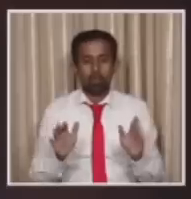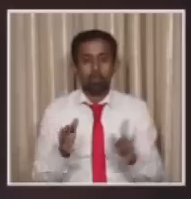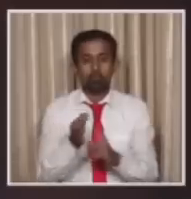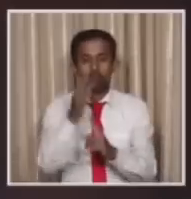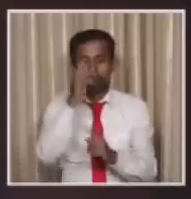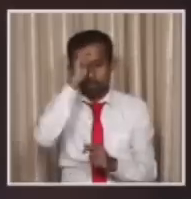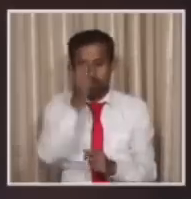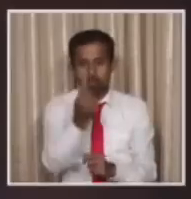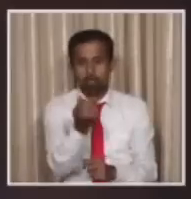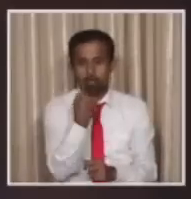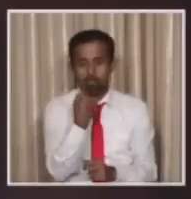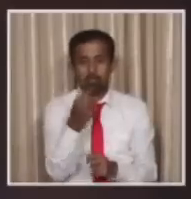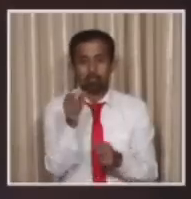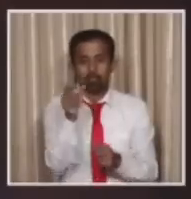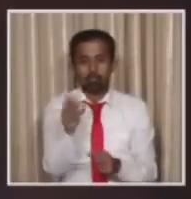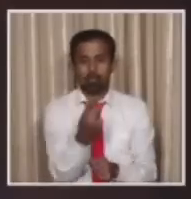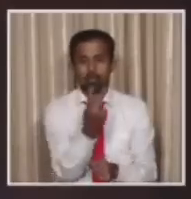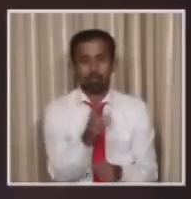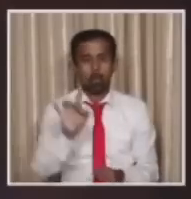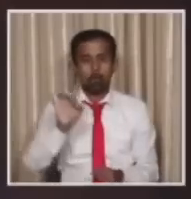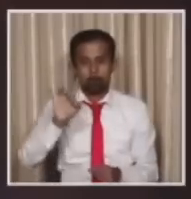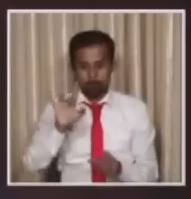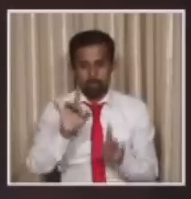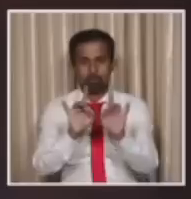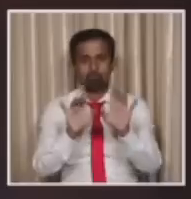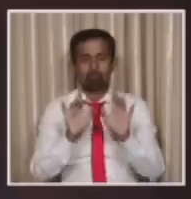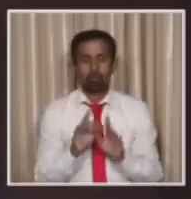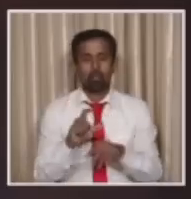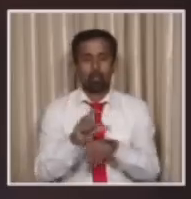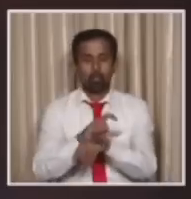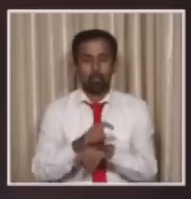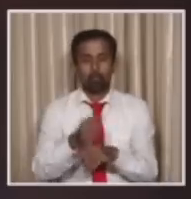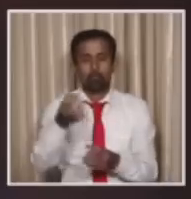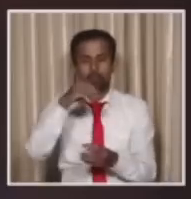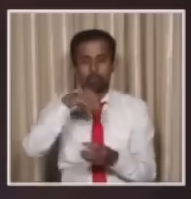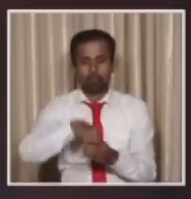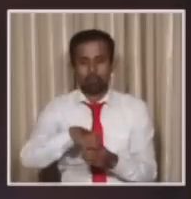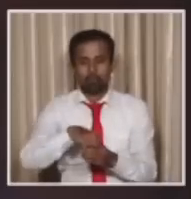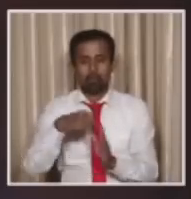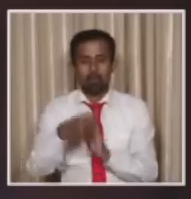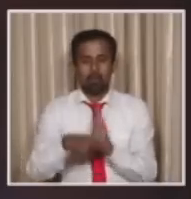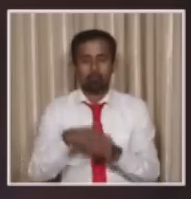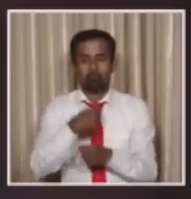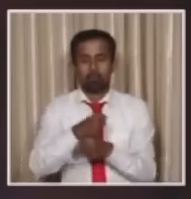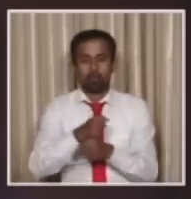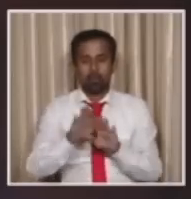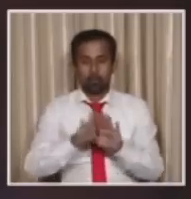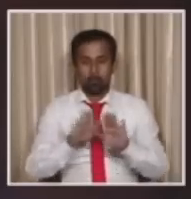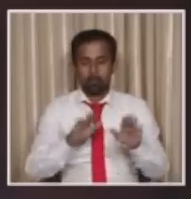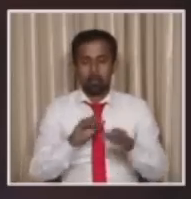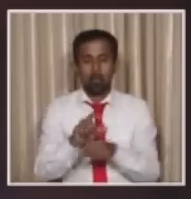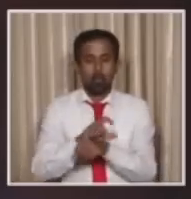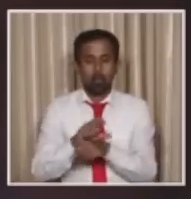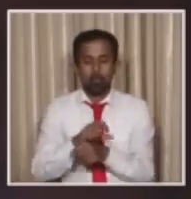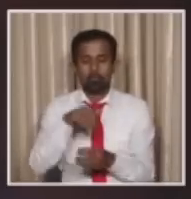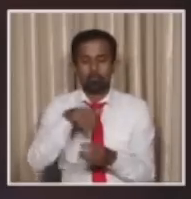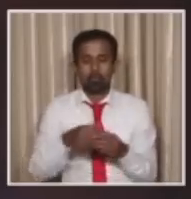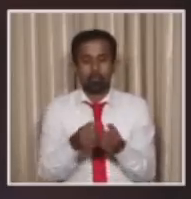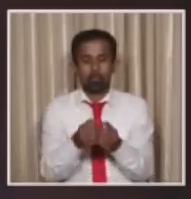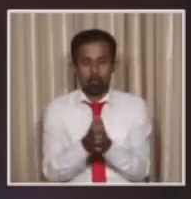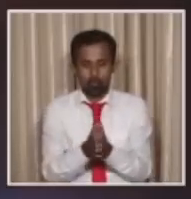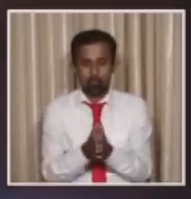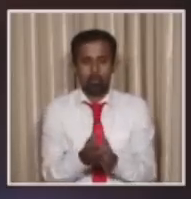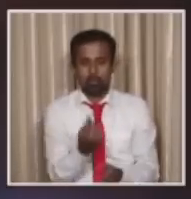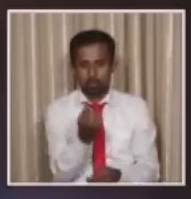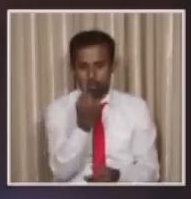ජනාධිපතිතුමා කිව්වා එතුමා 2015 දිත් එහෙමයි. කොමිෂන් සභාව ගෙනල්ලා මේ රටේ රාජ්‍ය පාලනය කොමිෂන් සභාව හරහා ස්වාධීන කරනවා